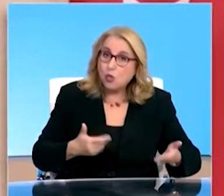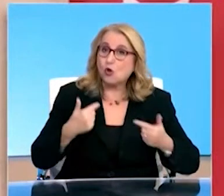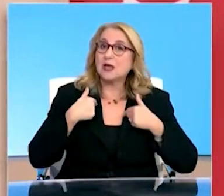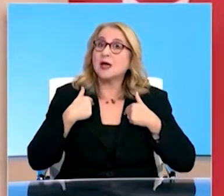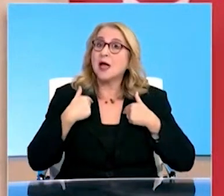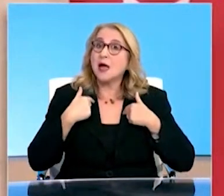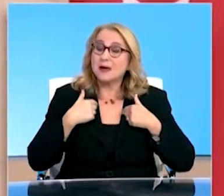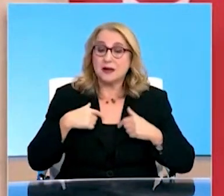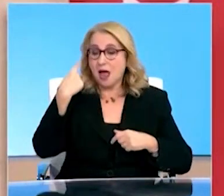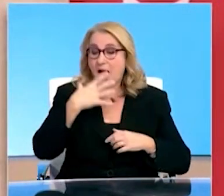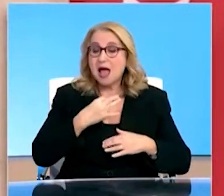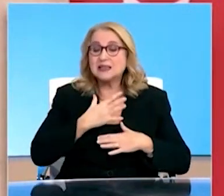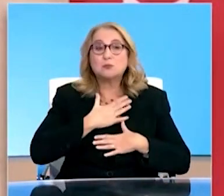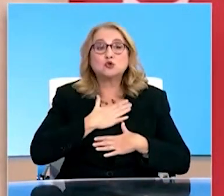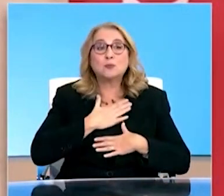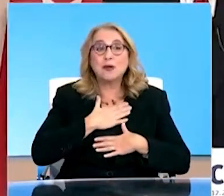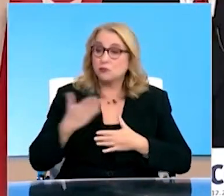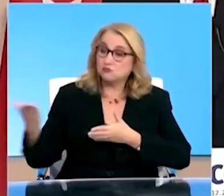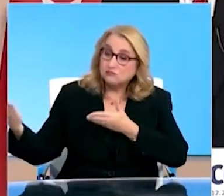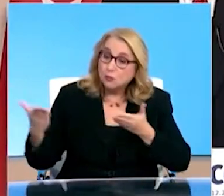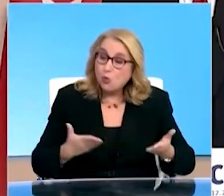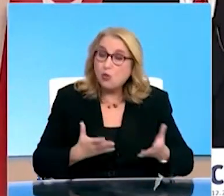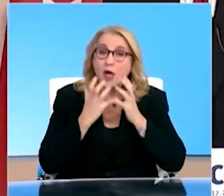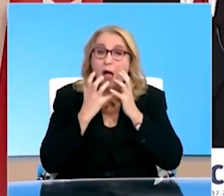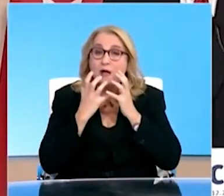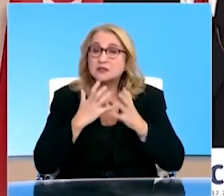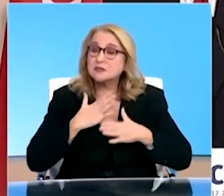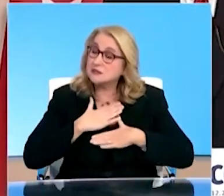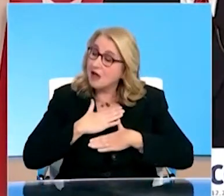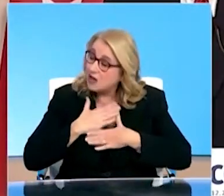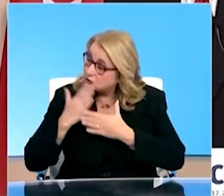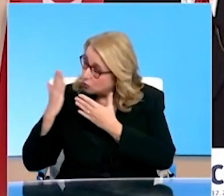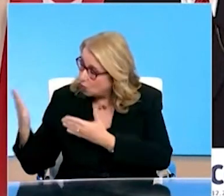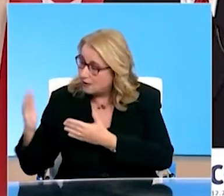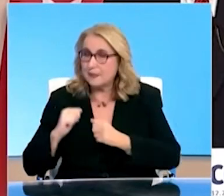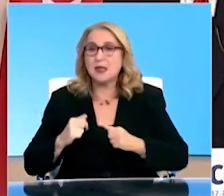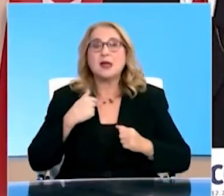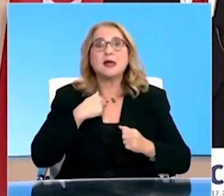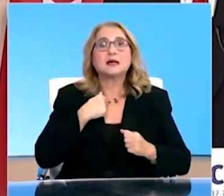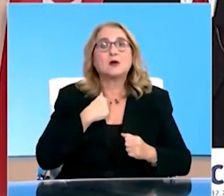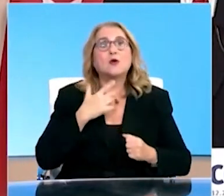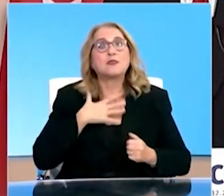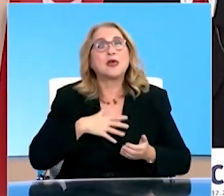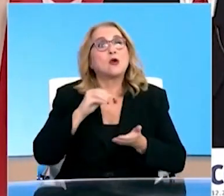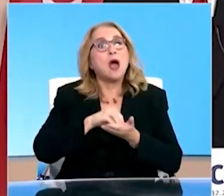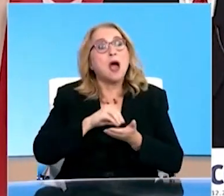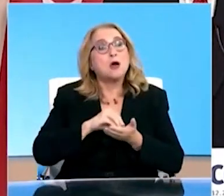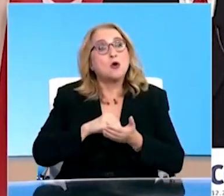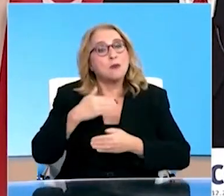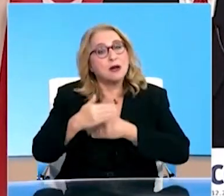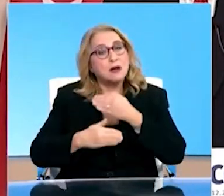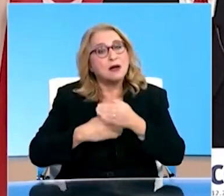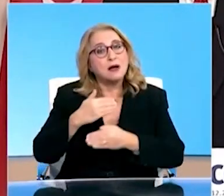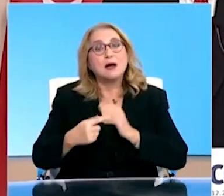επεφύλαξαν σε μένα και την αντιπροσωπεία μου. Επιθυμούμε να αναπτύξουμε περαιτέρω την θετική όθηση που υπάρχει.